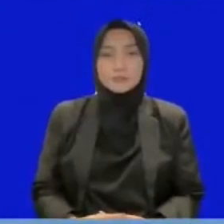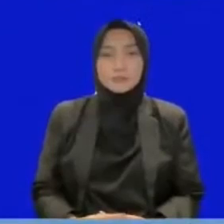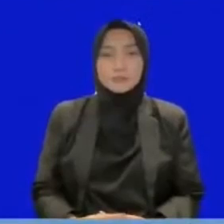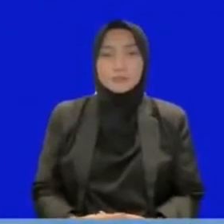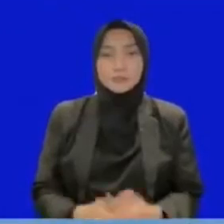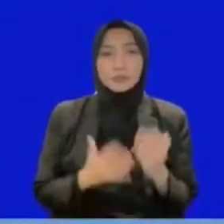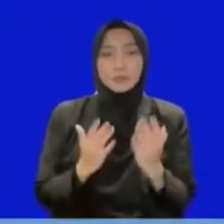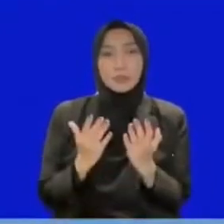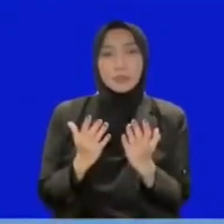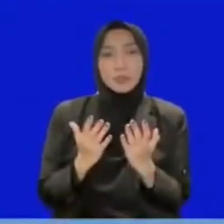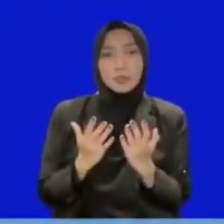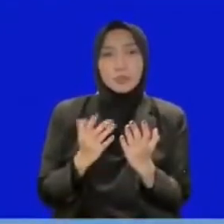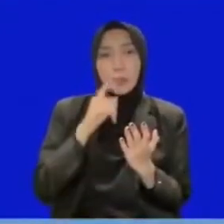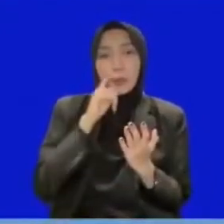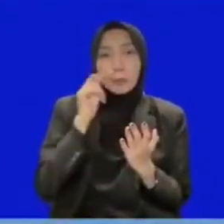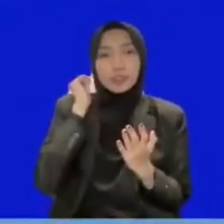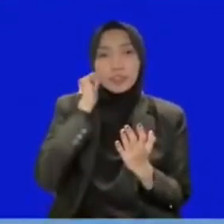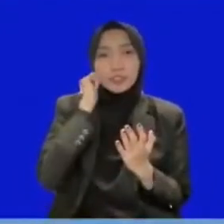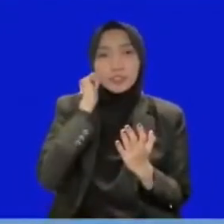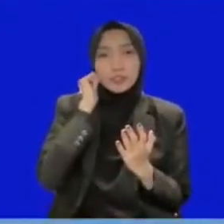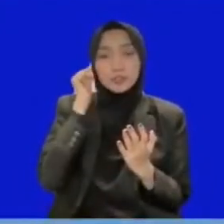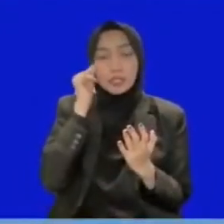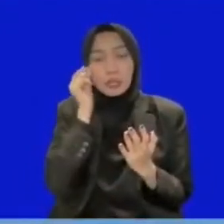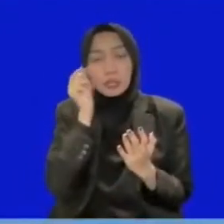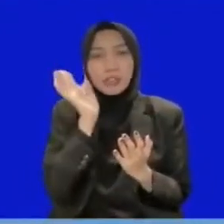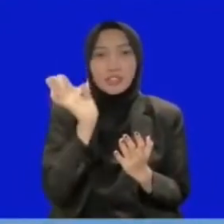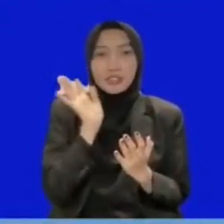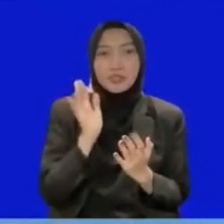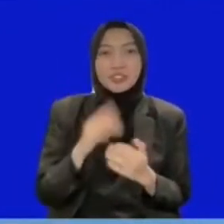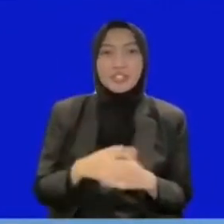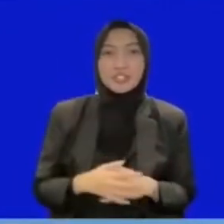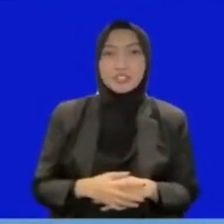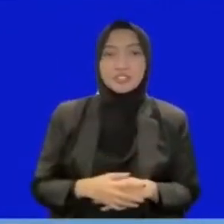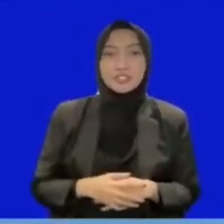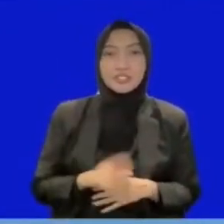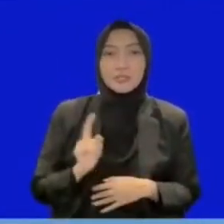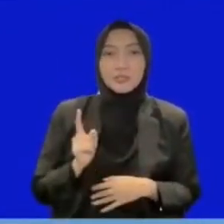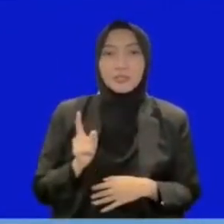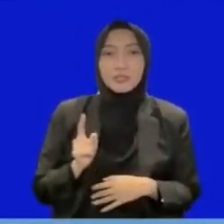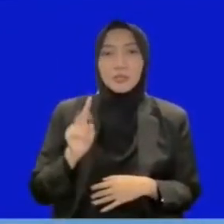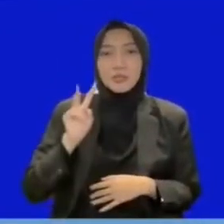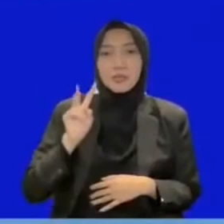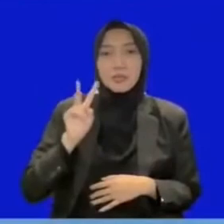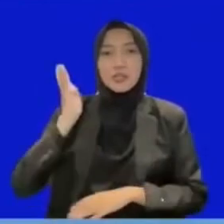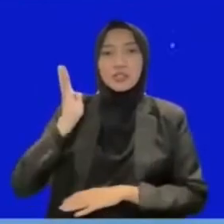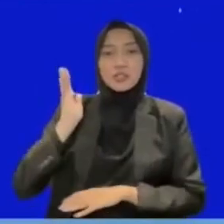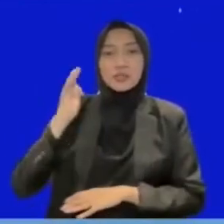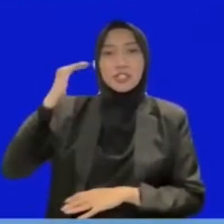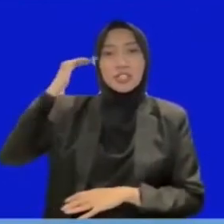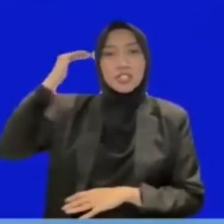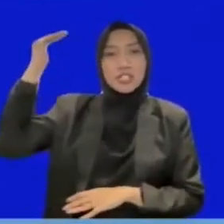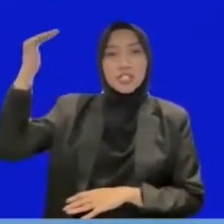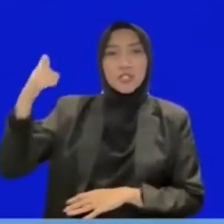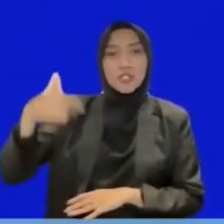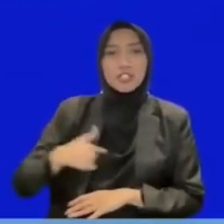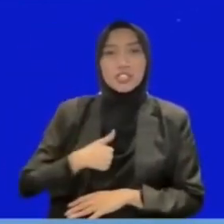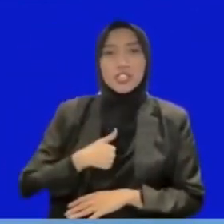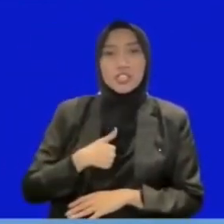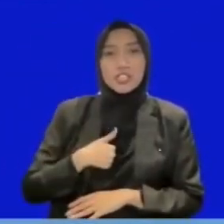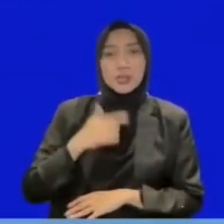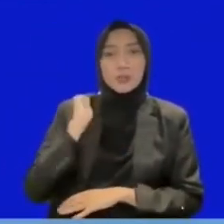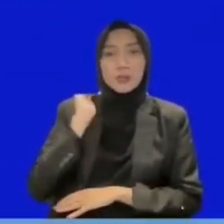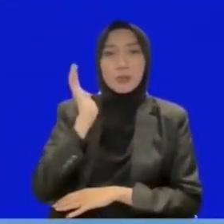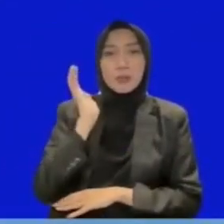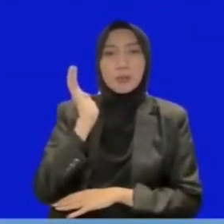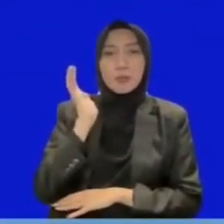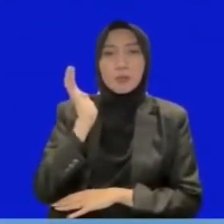Semoga Bapak Ibu tidak mengantuk ya, karena dua narasumber, dua senior saya ini sudah